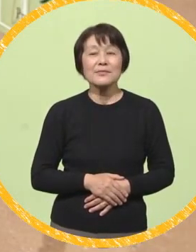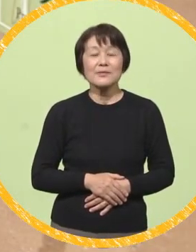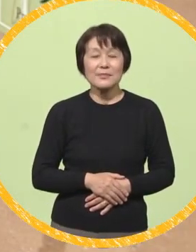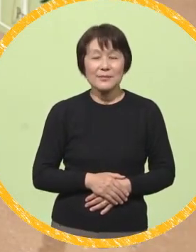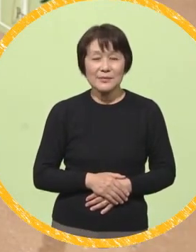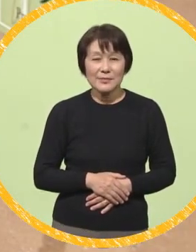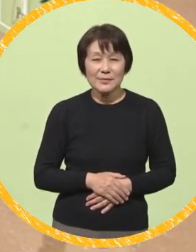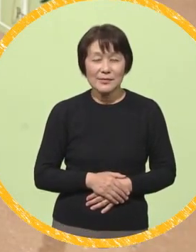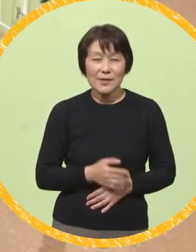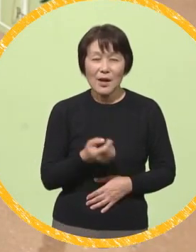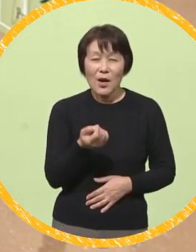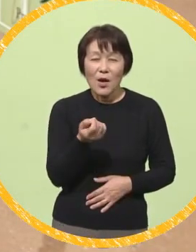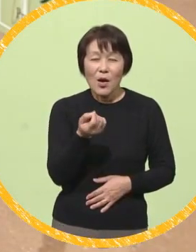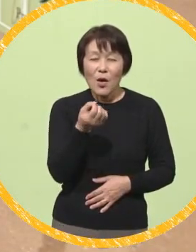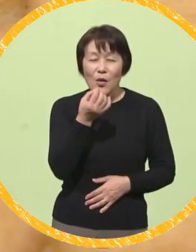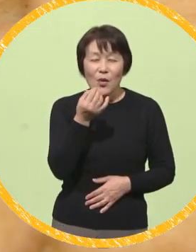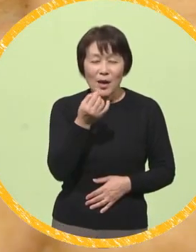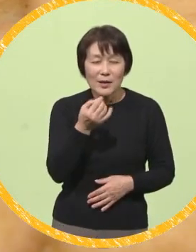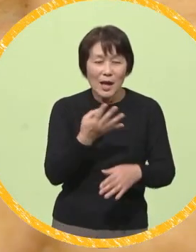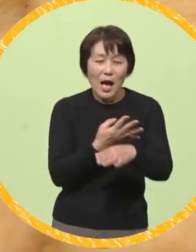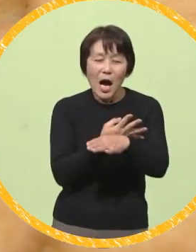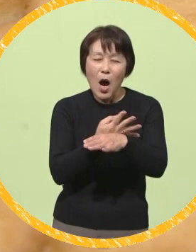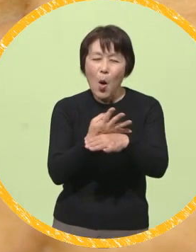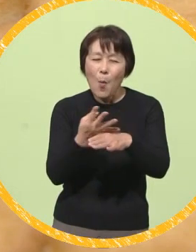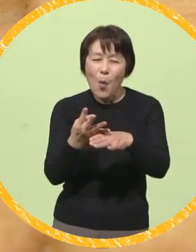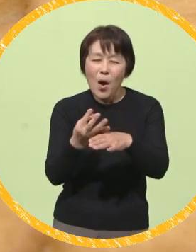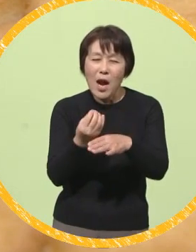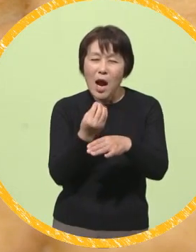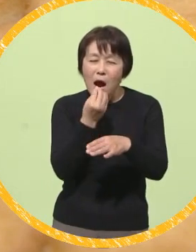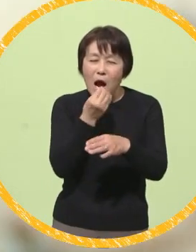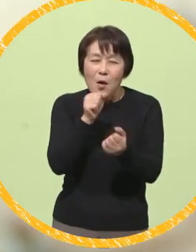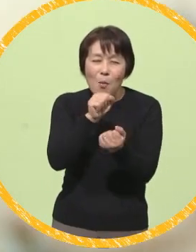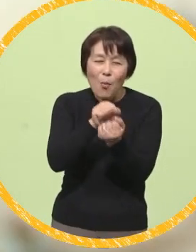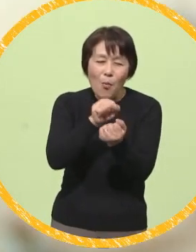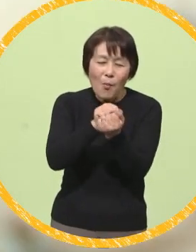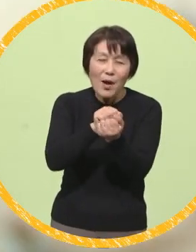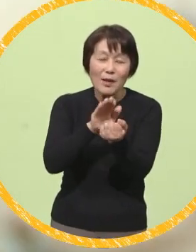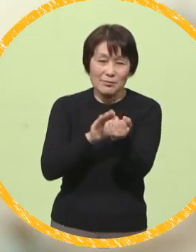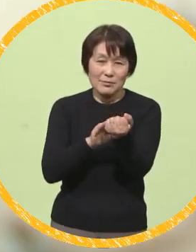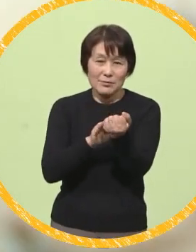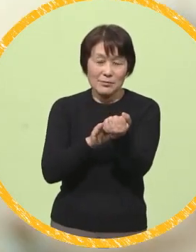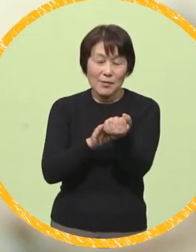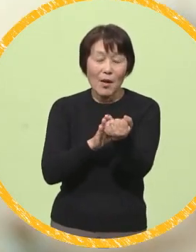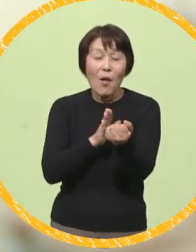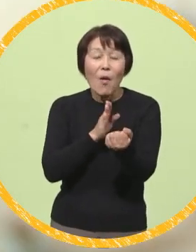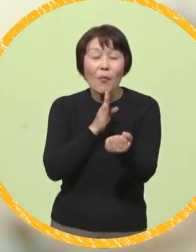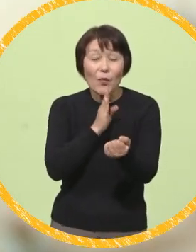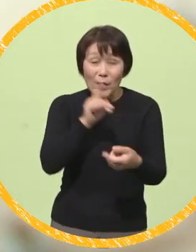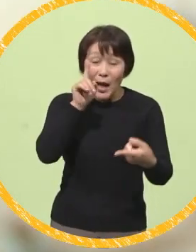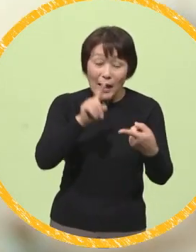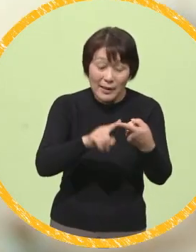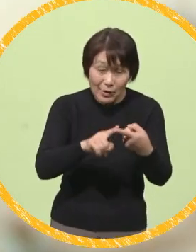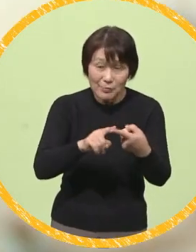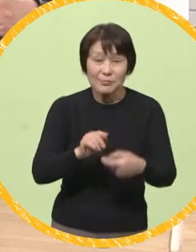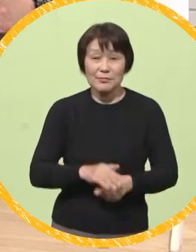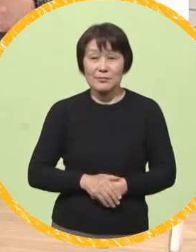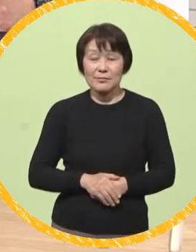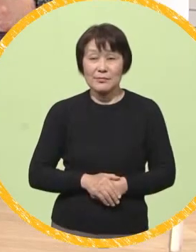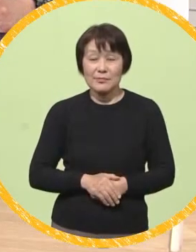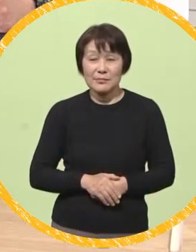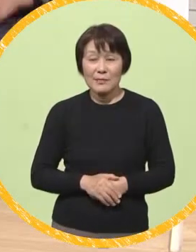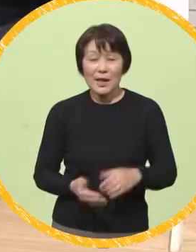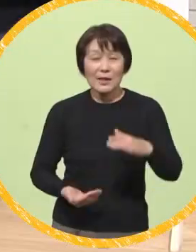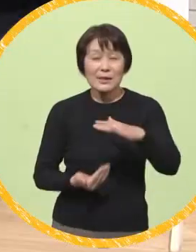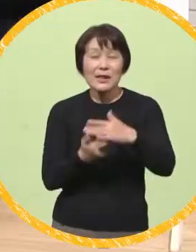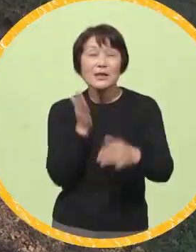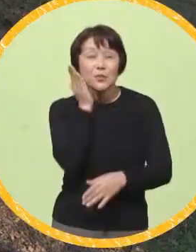なんかほのかにこう青っぽい感じの歯ごたえのある感じで、うんうん、いや間違いなくすごい合ってる、合ってる。 そうそう、絶妙なんです